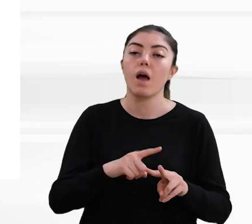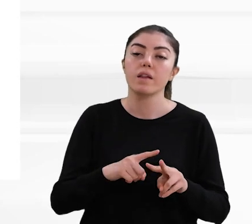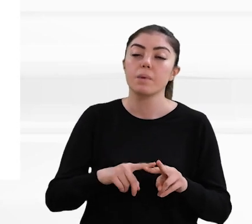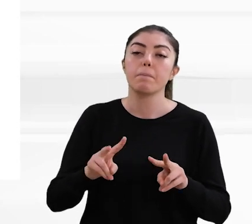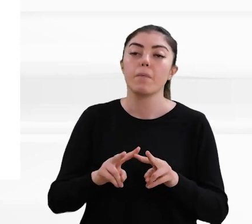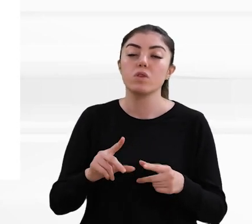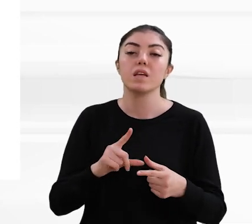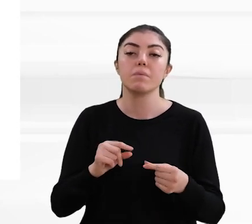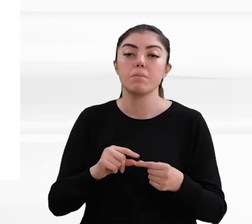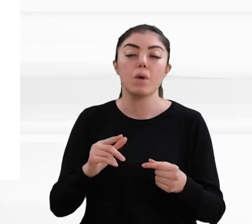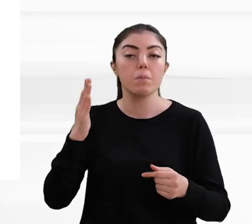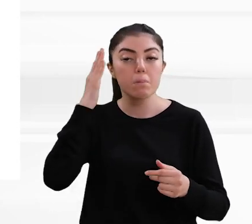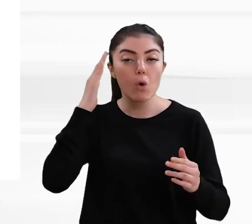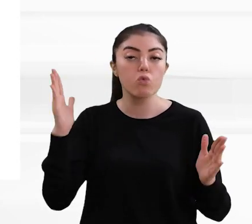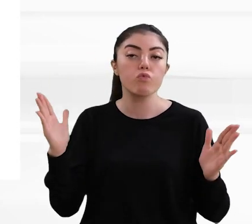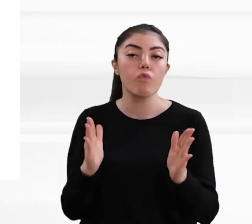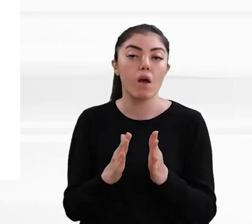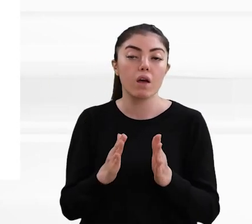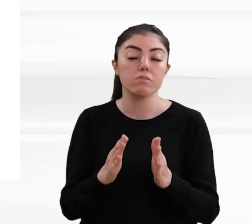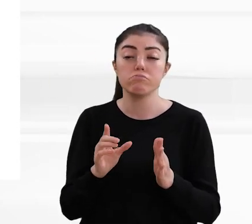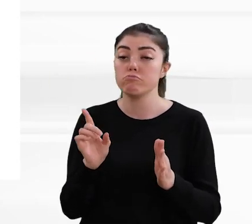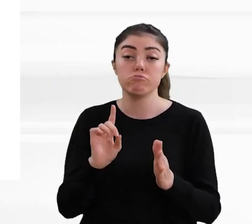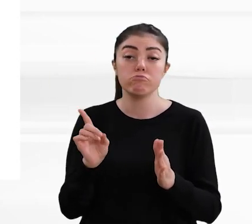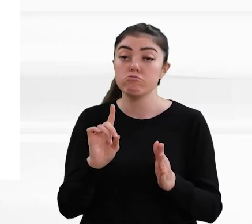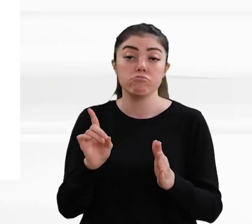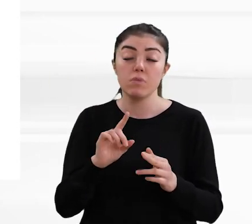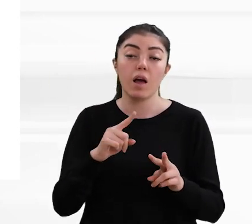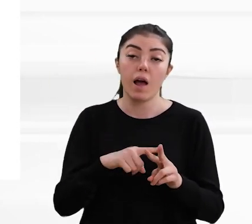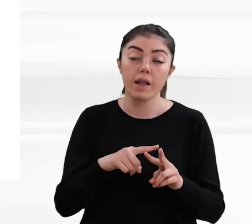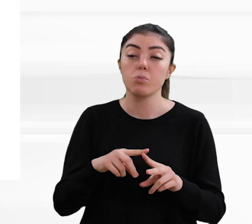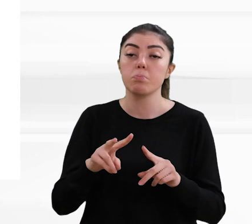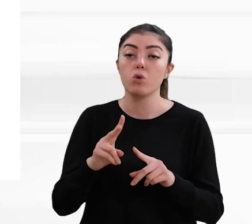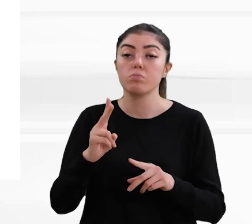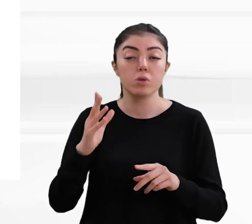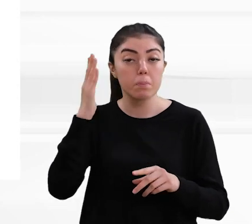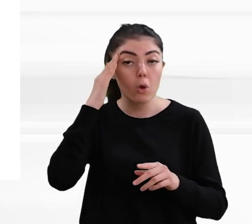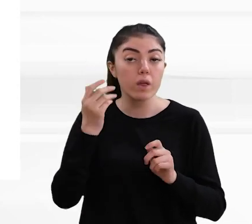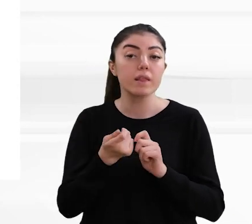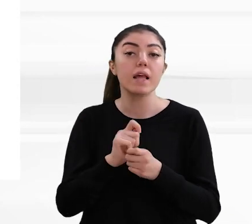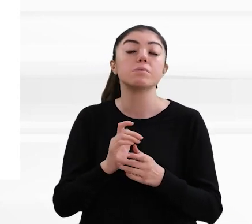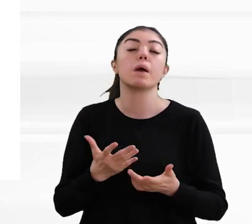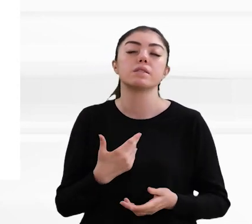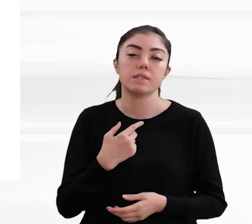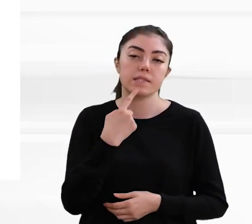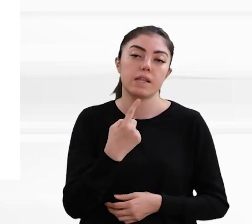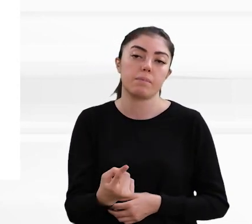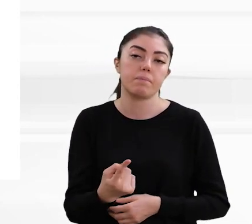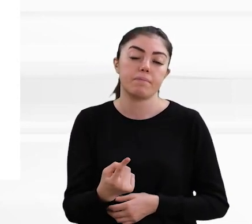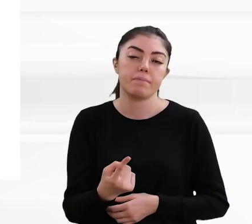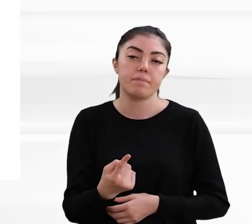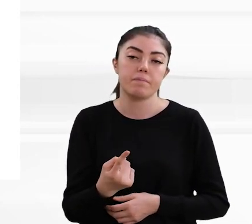aktin ve miyozin iplikleri boyu kısalır Halbuki biz aktin ve miyozin boyu değişmez